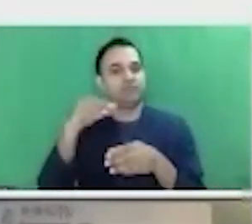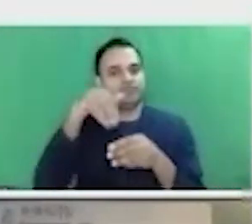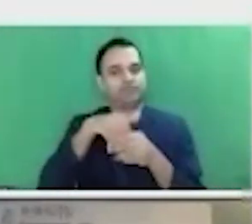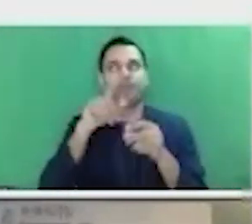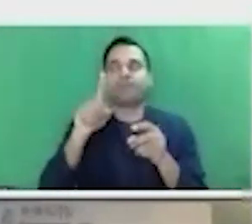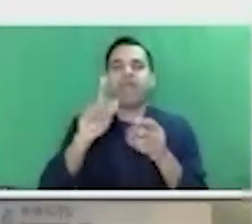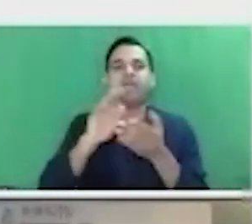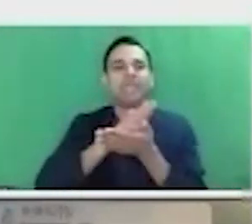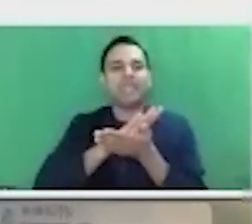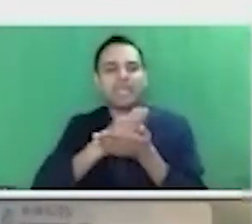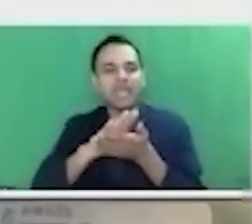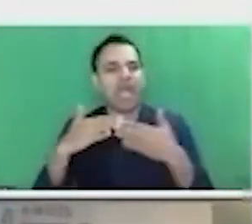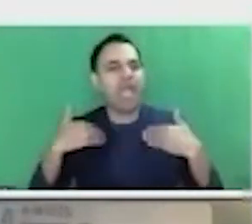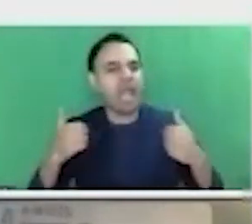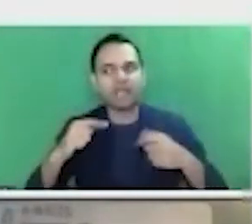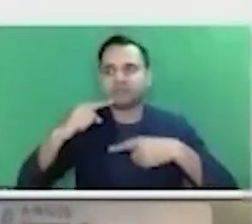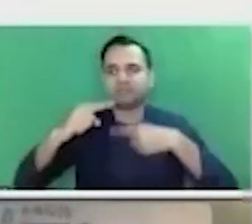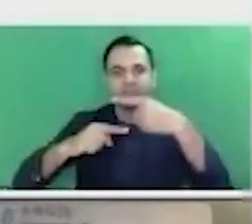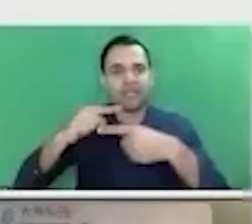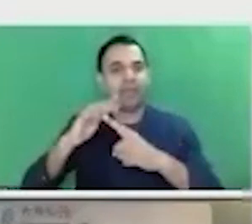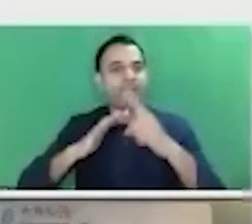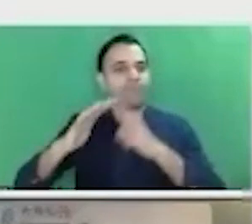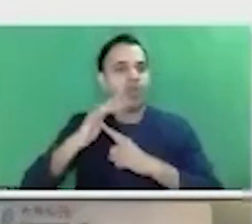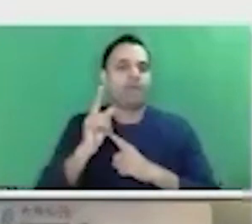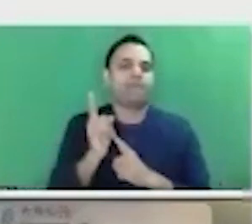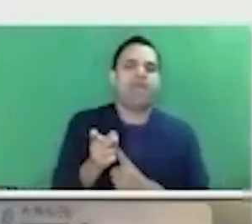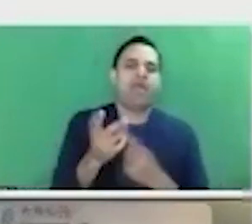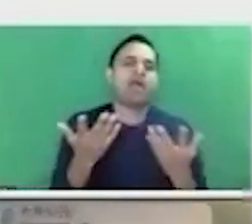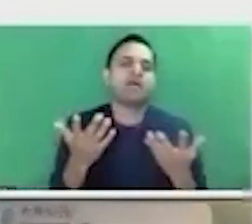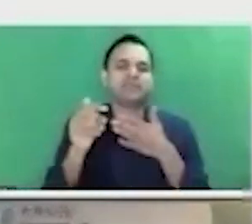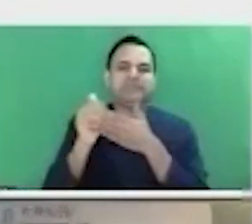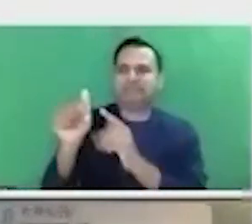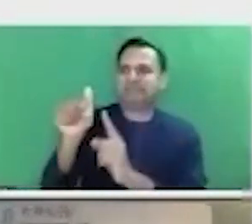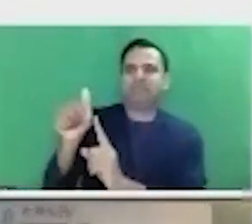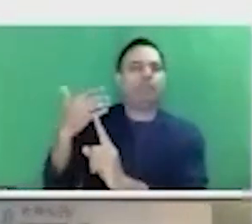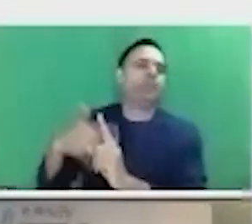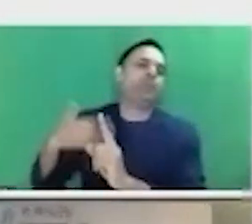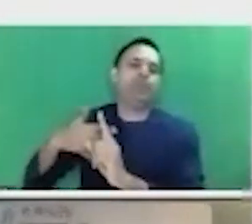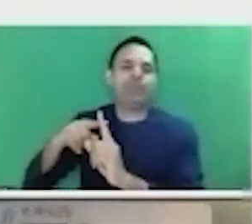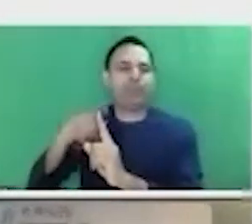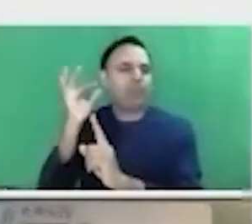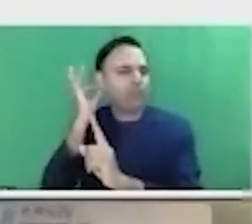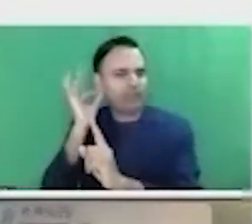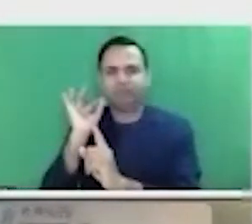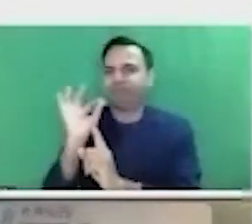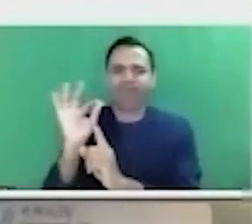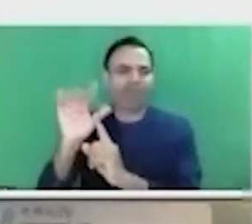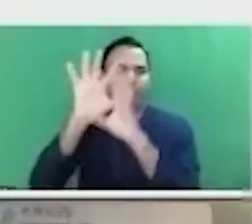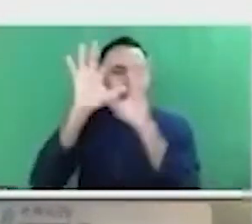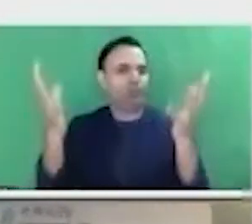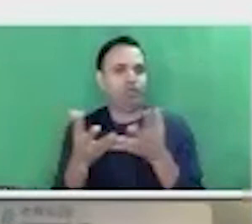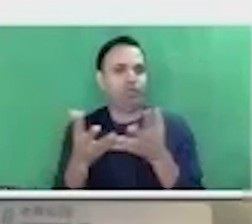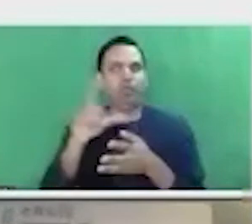هناك نساء من حول العالم، من كوستاريكا السفيرة لدندس سفيسة